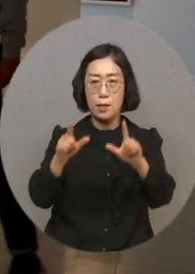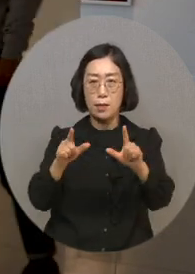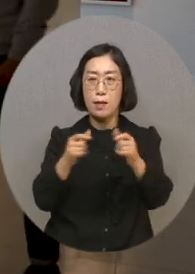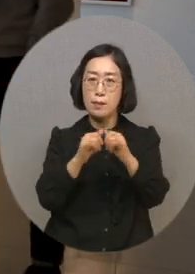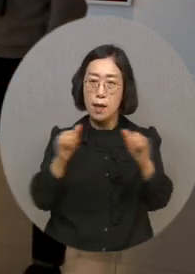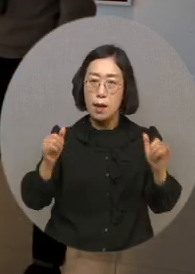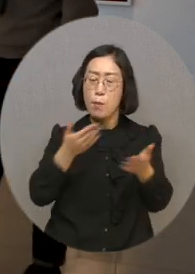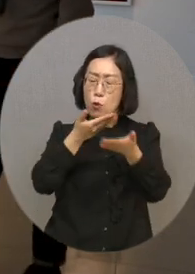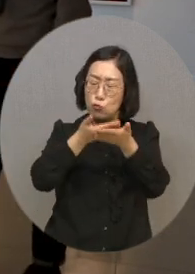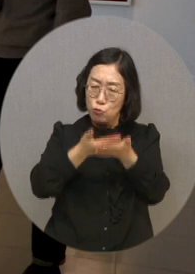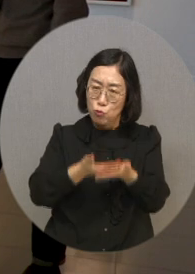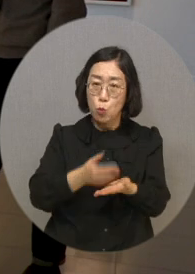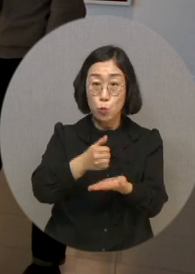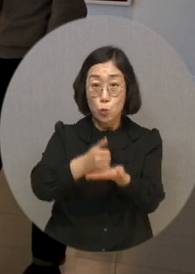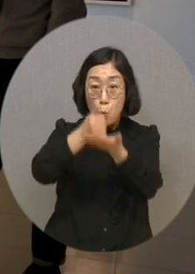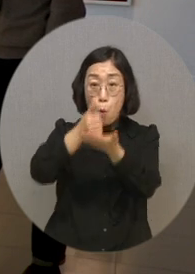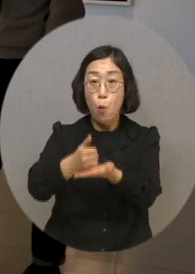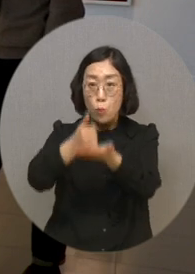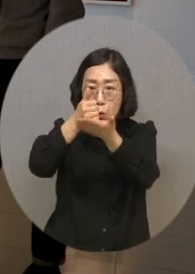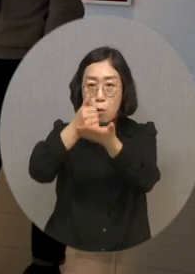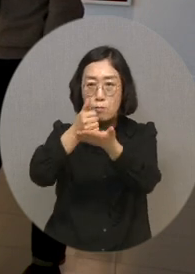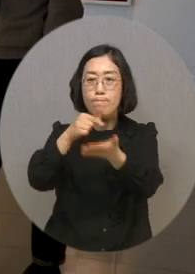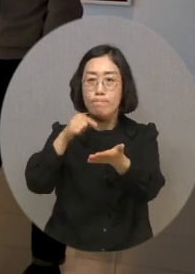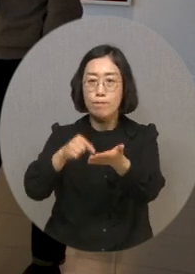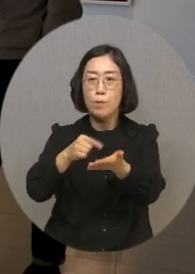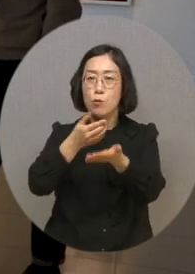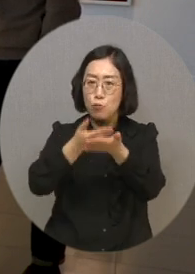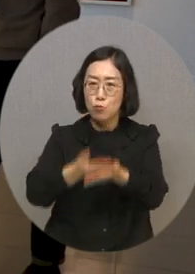가치와 존엄성 회복이라 말합니다.